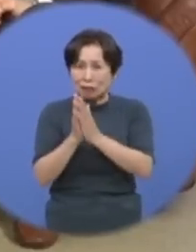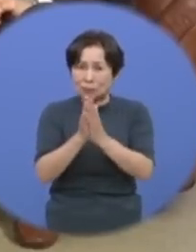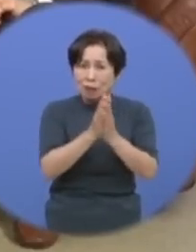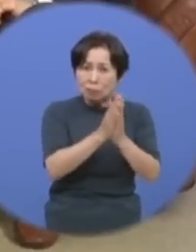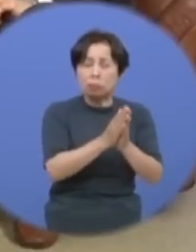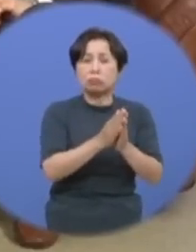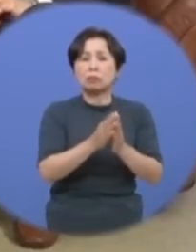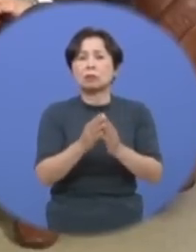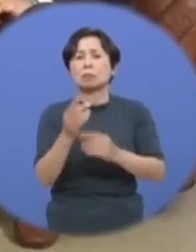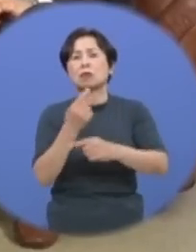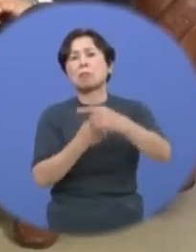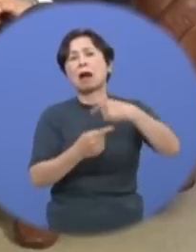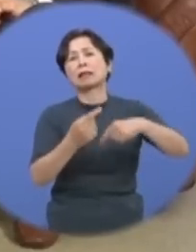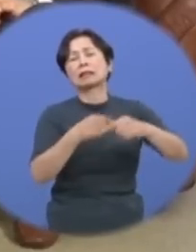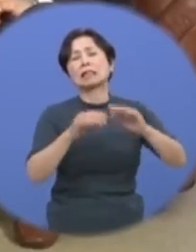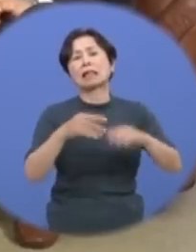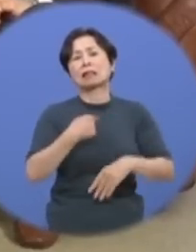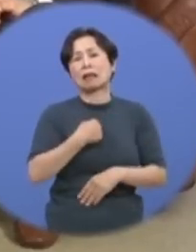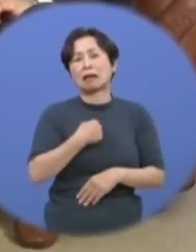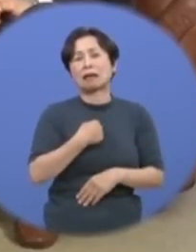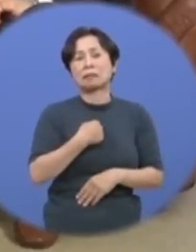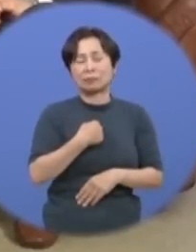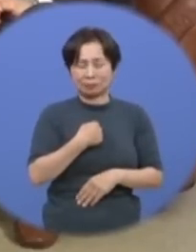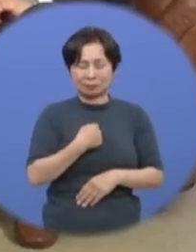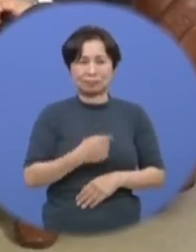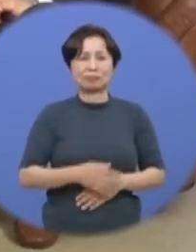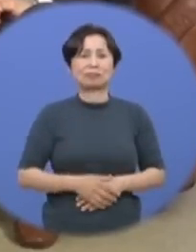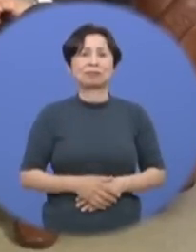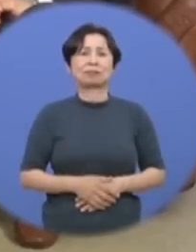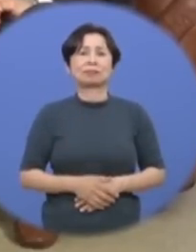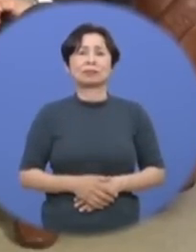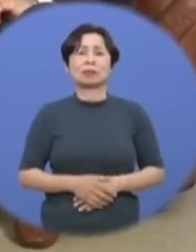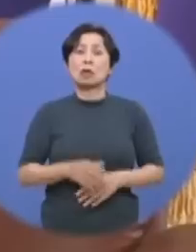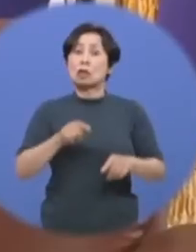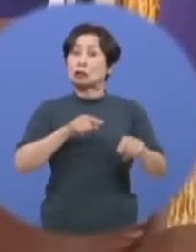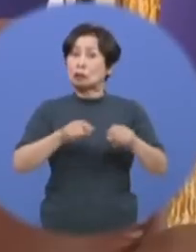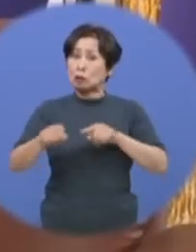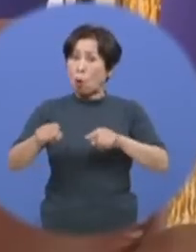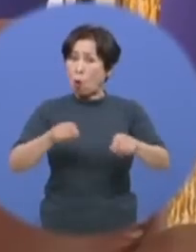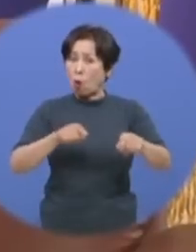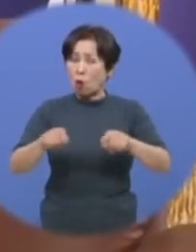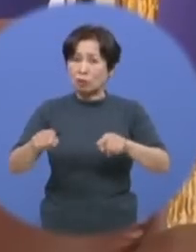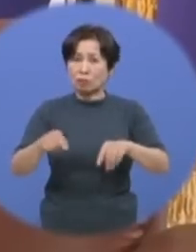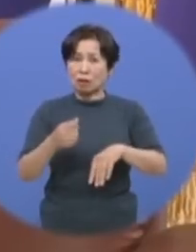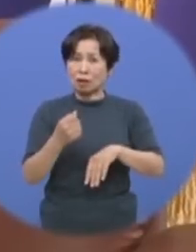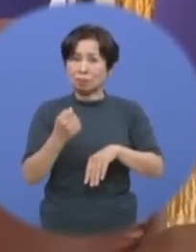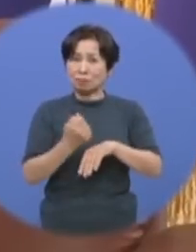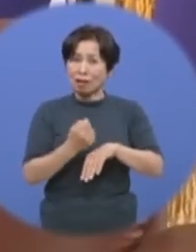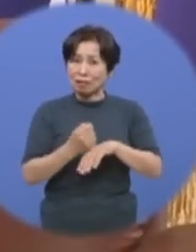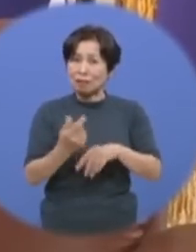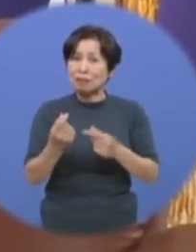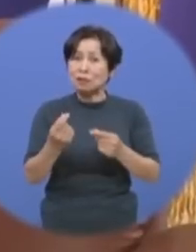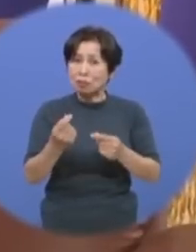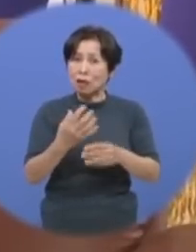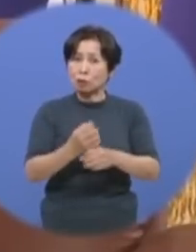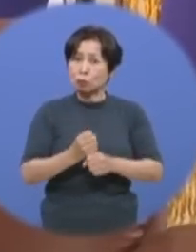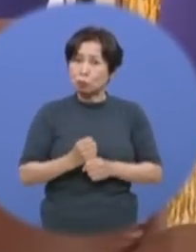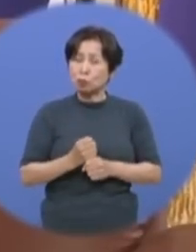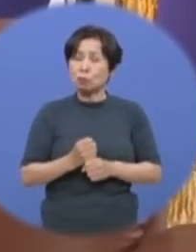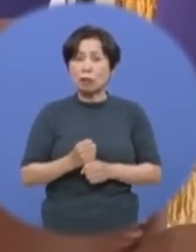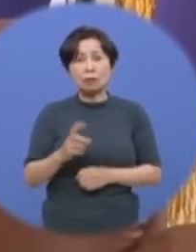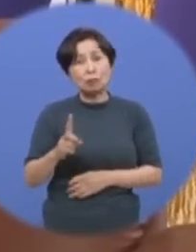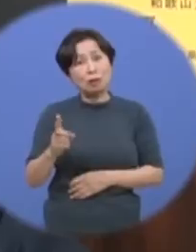指導って難しいという風に言われますけれども指導の中で一番気をつけてらっしゃることってどんなことだったんでしょう